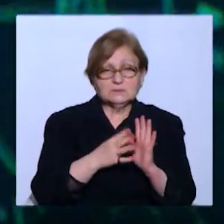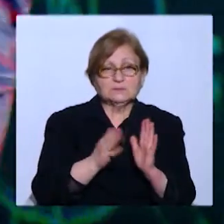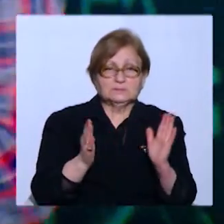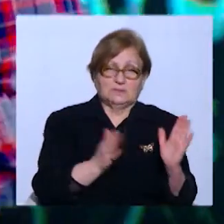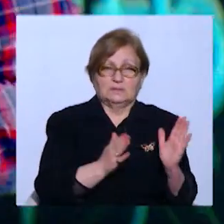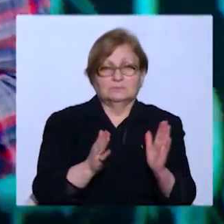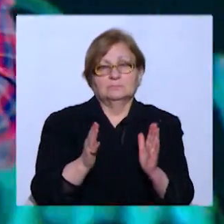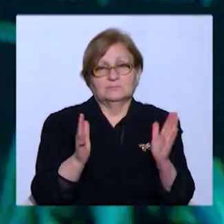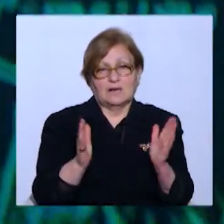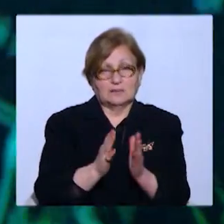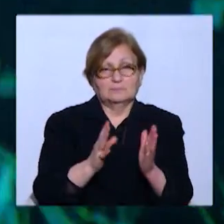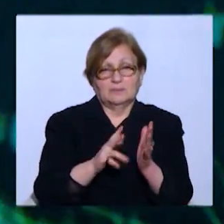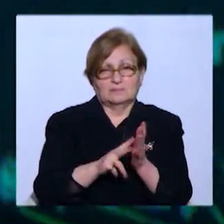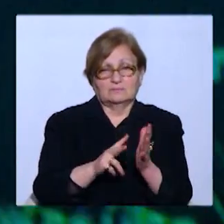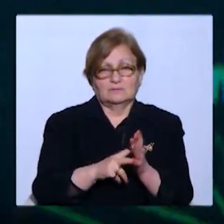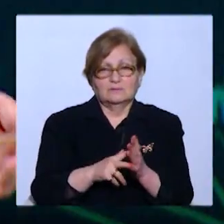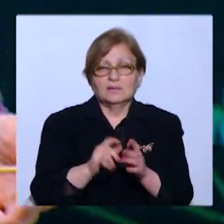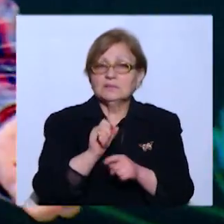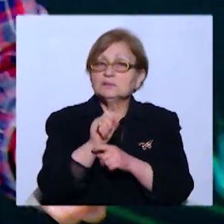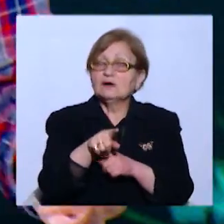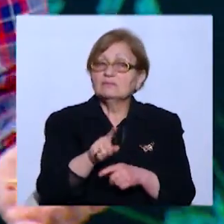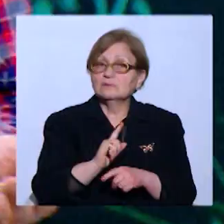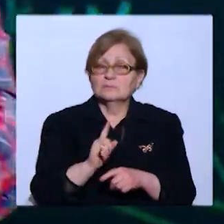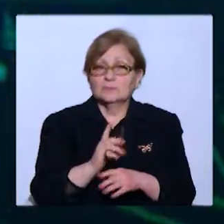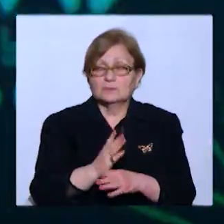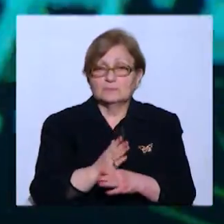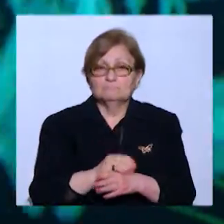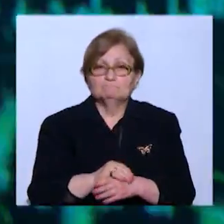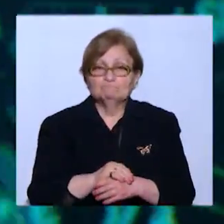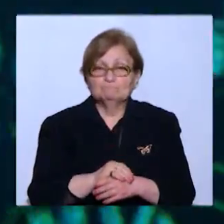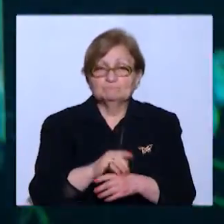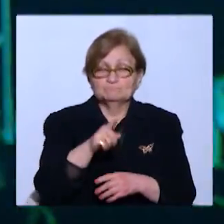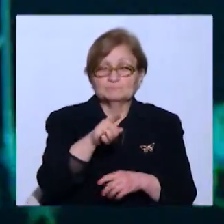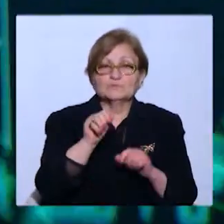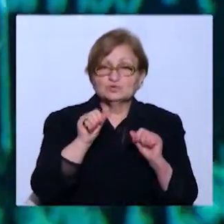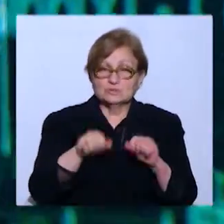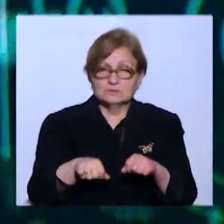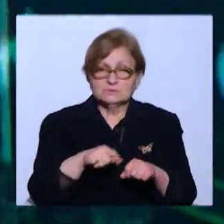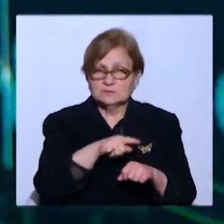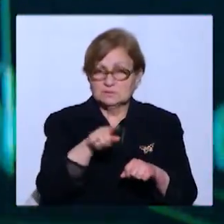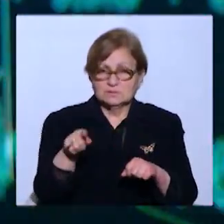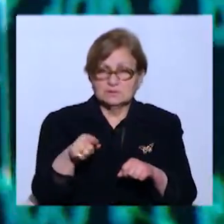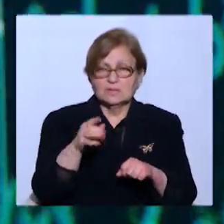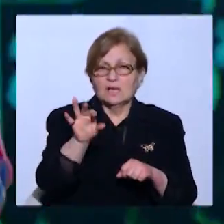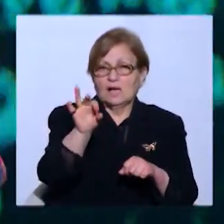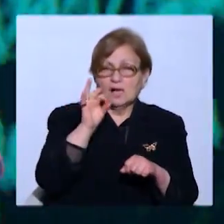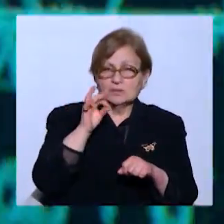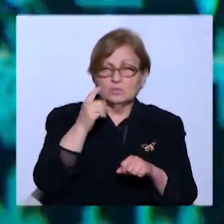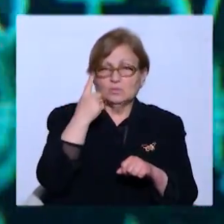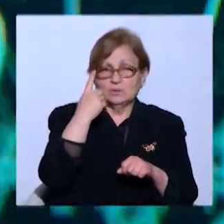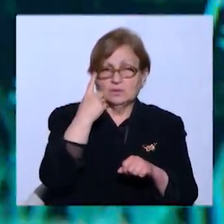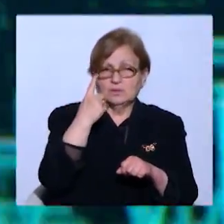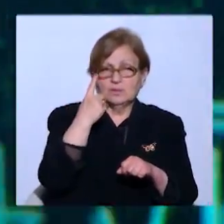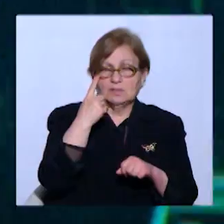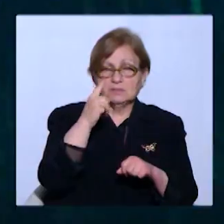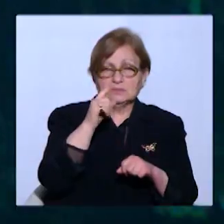აი ასე. დავალება იქნება ასეთი: თქვენ შეგიძლიათ აიღოთ ერთი ღერი და